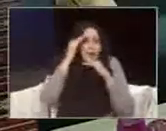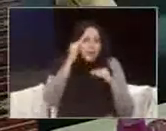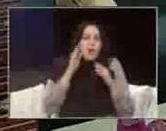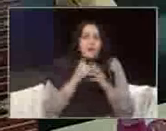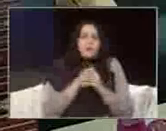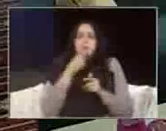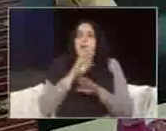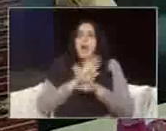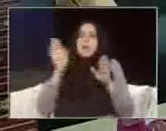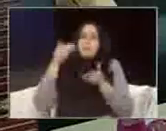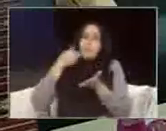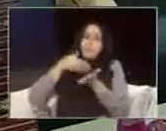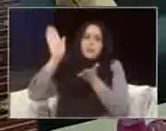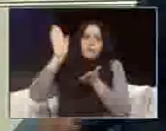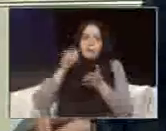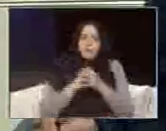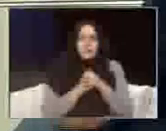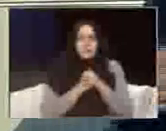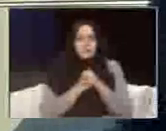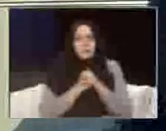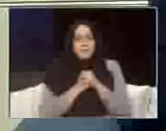قال لك روحي دوكا عجبني